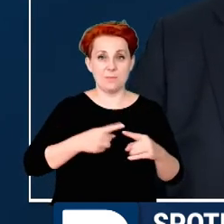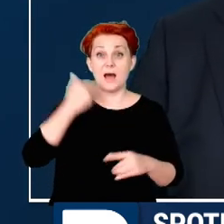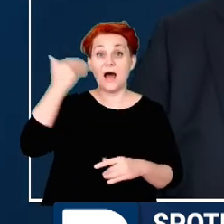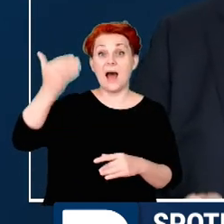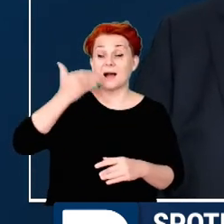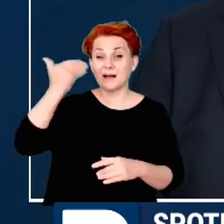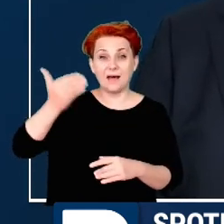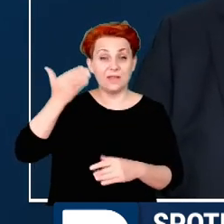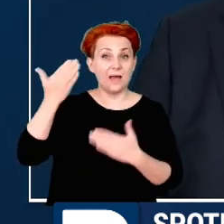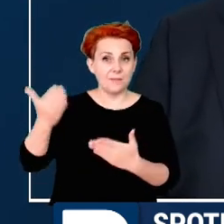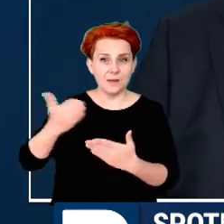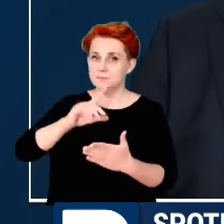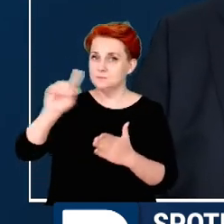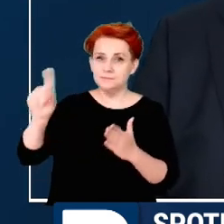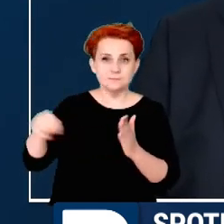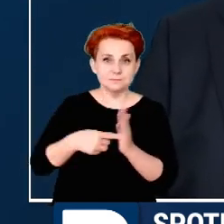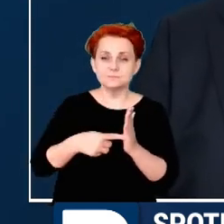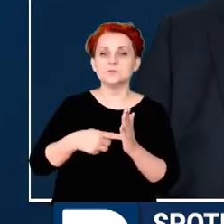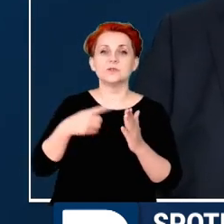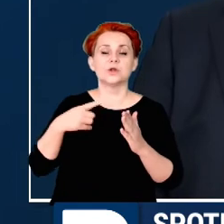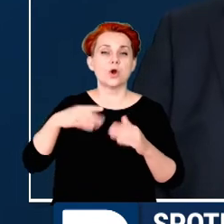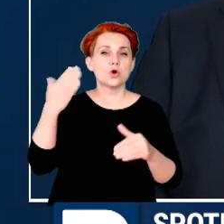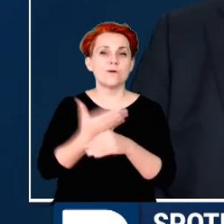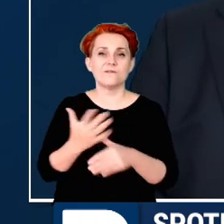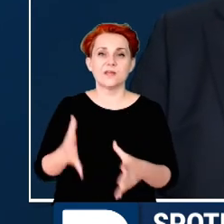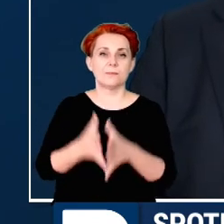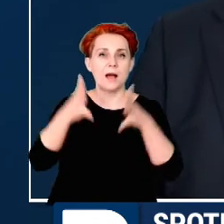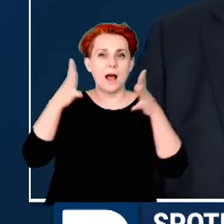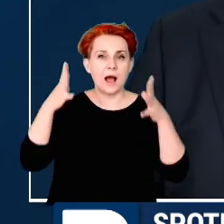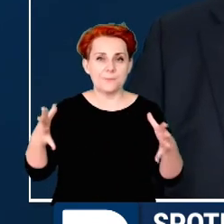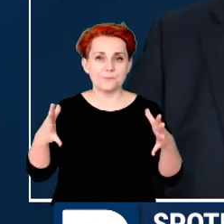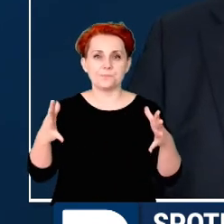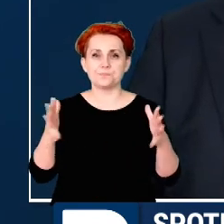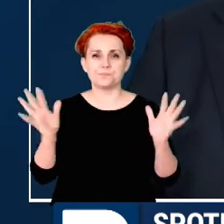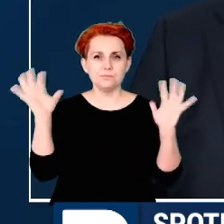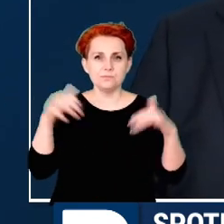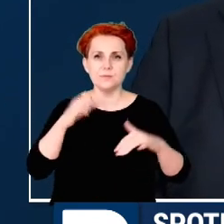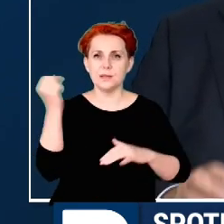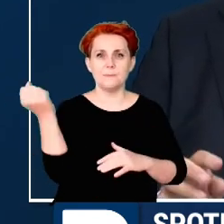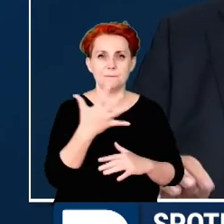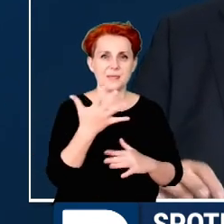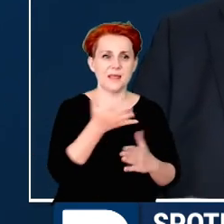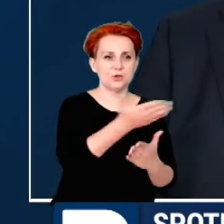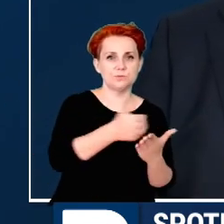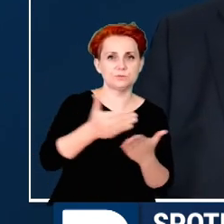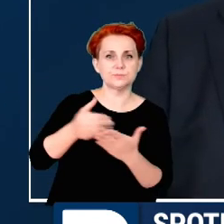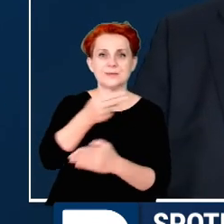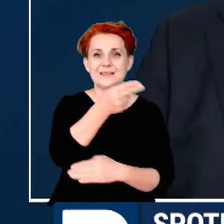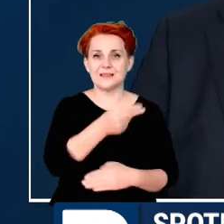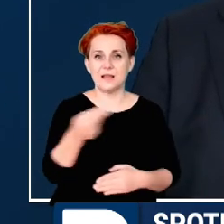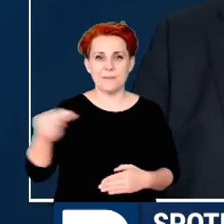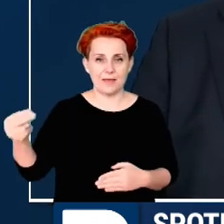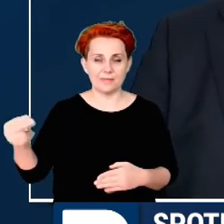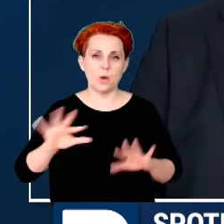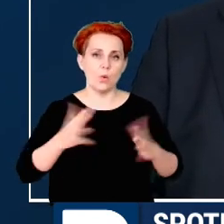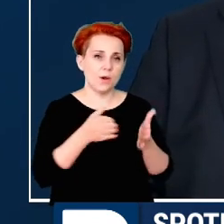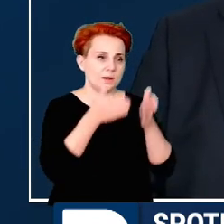jest docelowo korporacją 100 uczonych, zgromadzonych w 5 izbach tematycznych w kierunkach 5